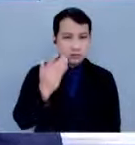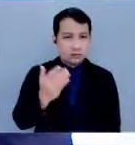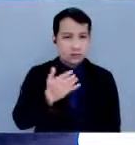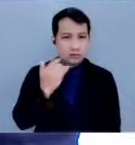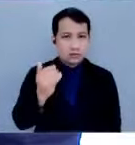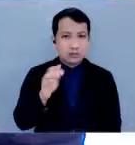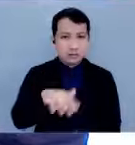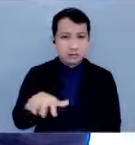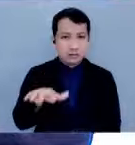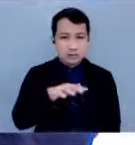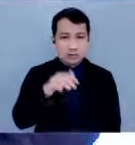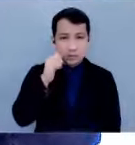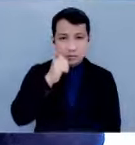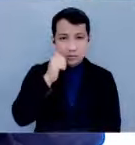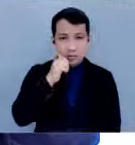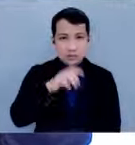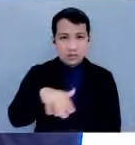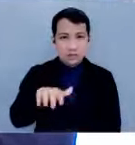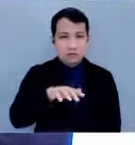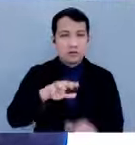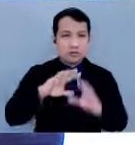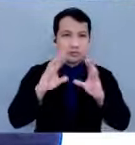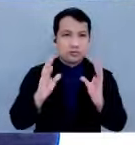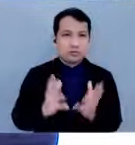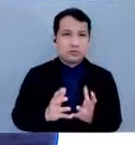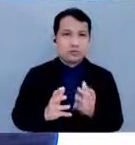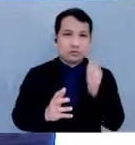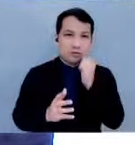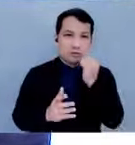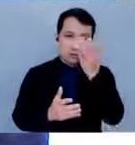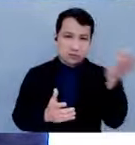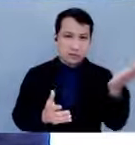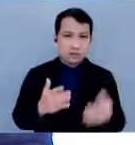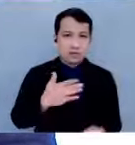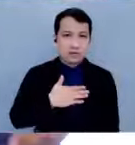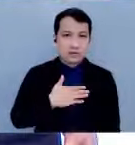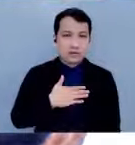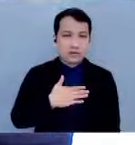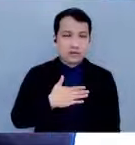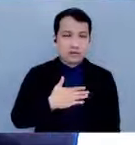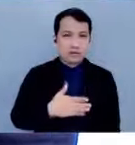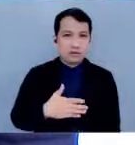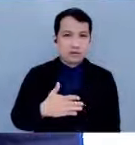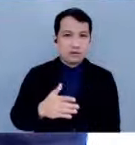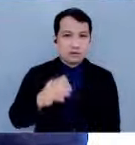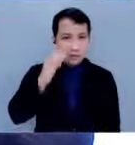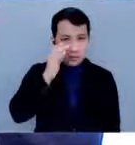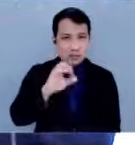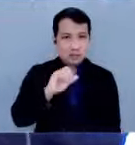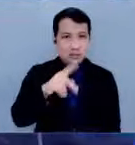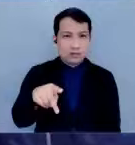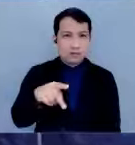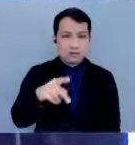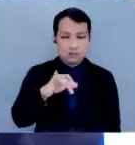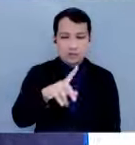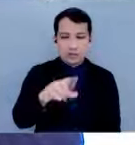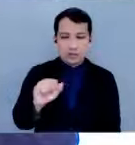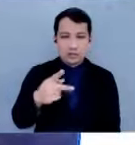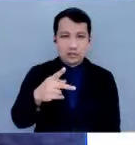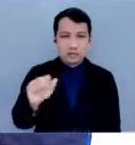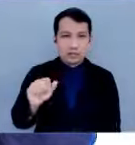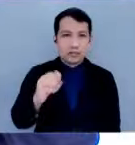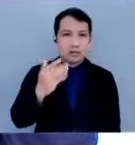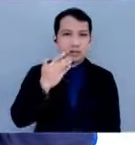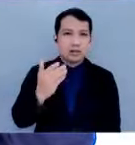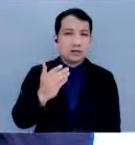ng mga kababaihan sa buong mundo. Shoutout sa aking shiro na si Cap Cali nasa ibang bansa. I love you, Cap.